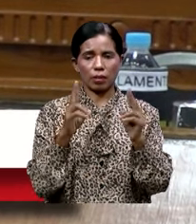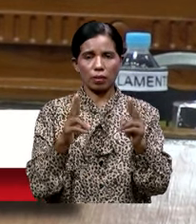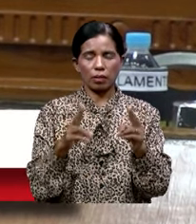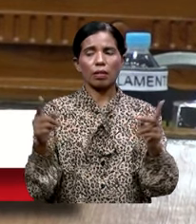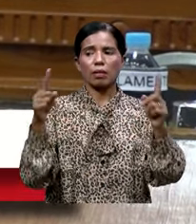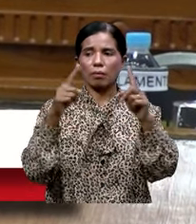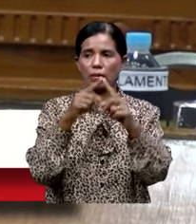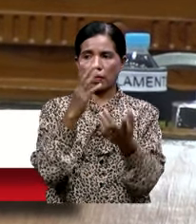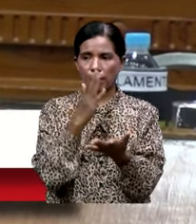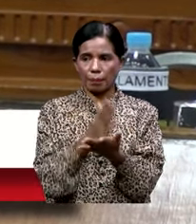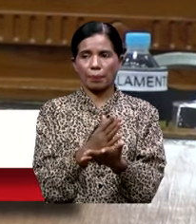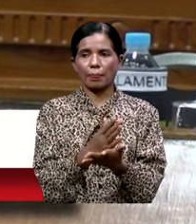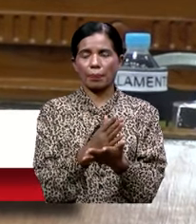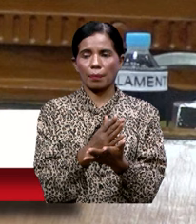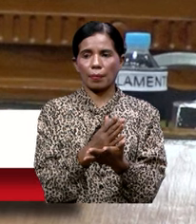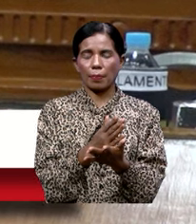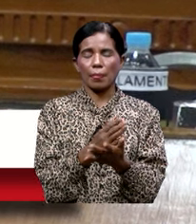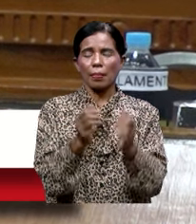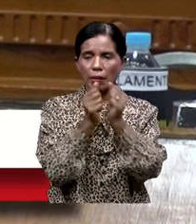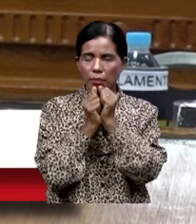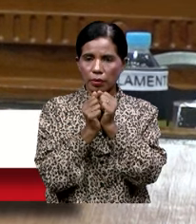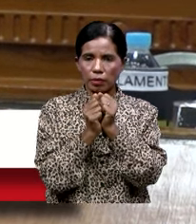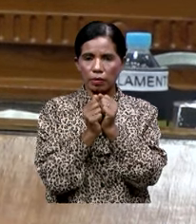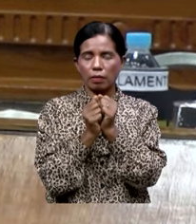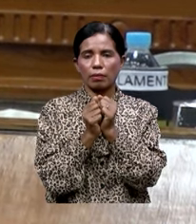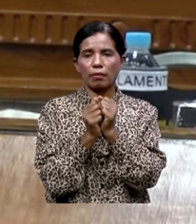medidas prevenção hamutuk moso entidade